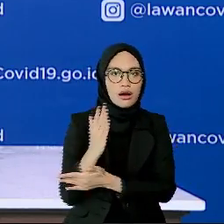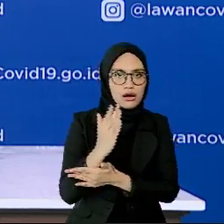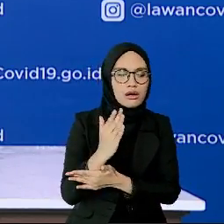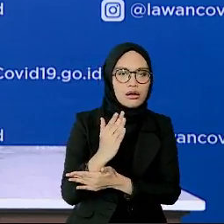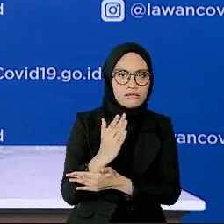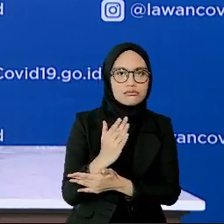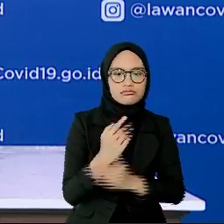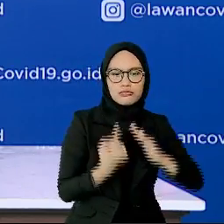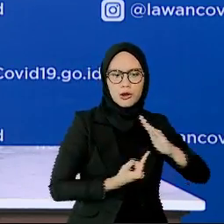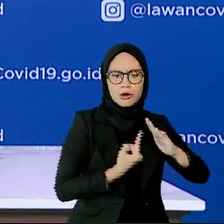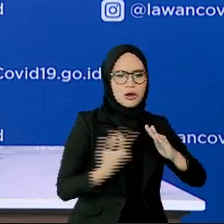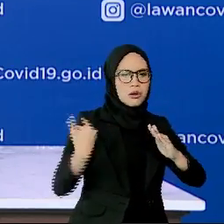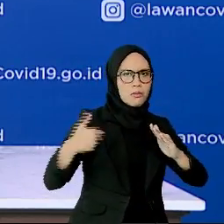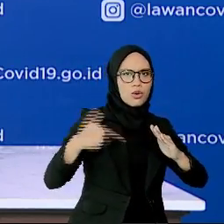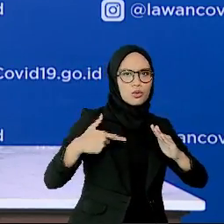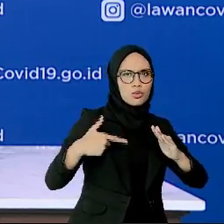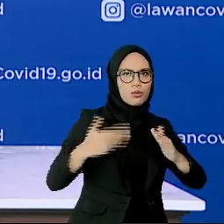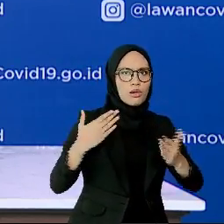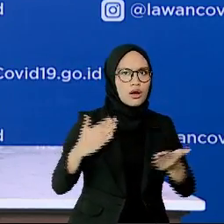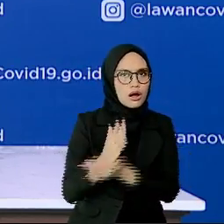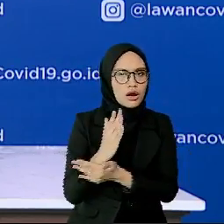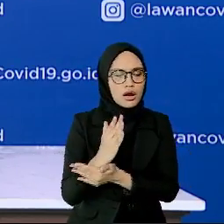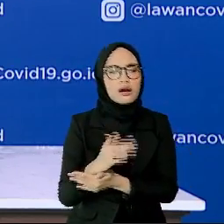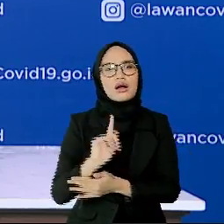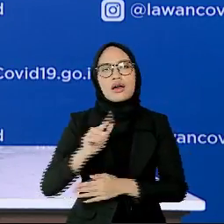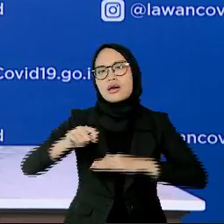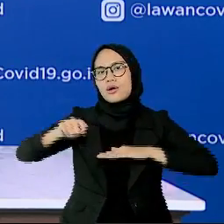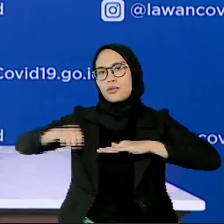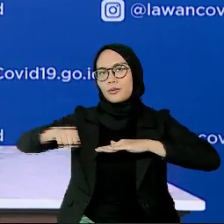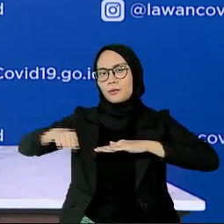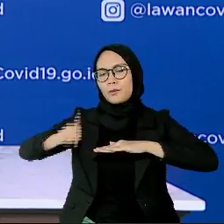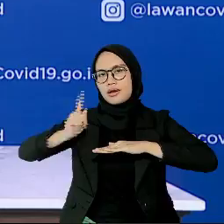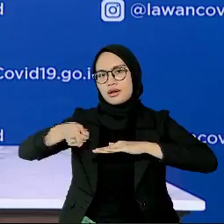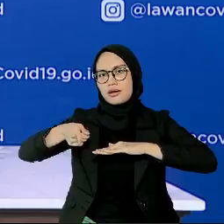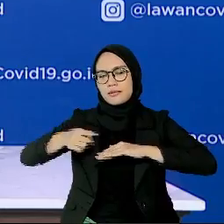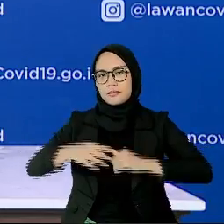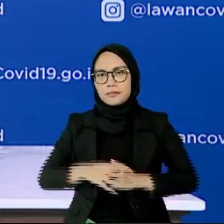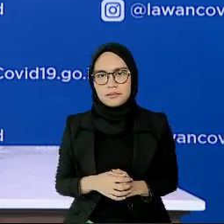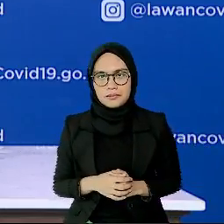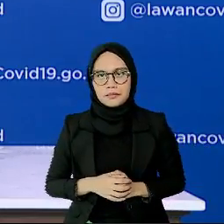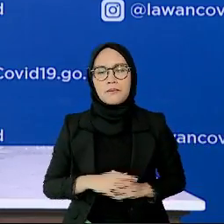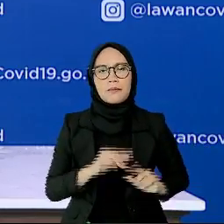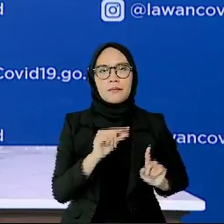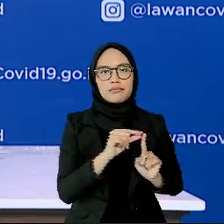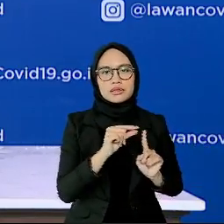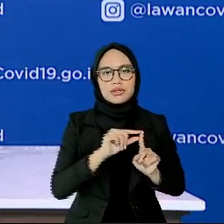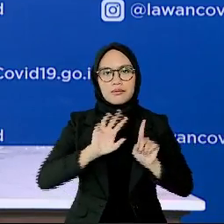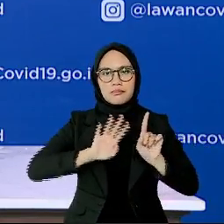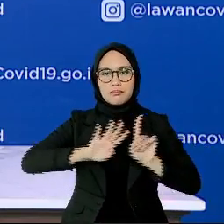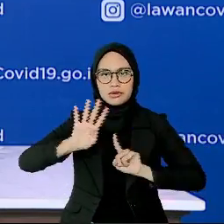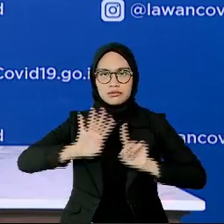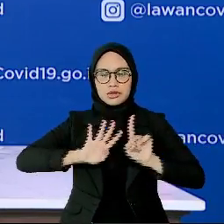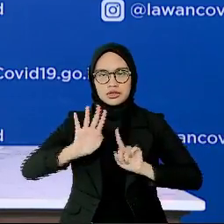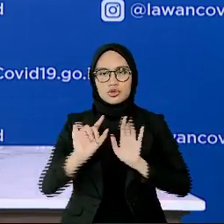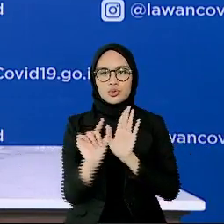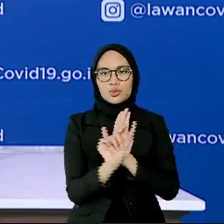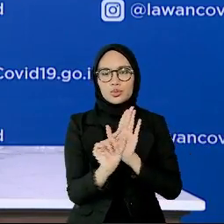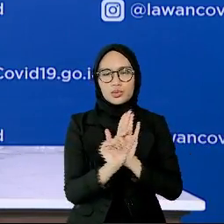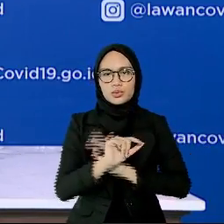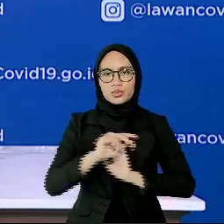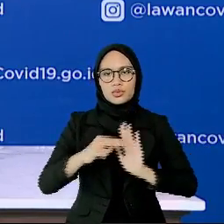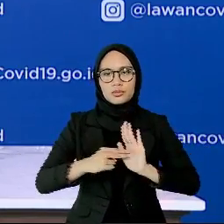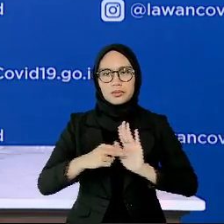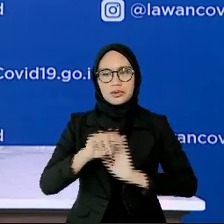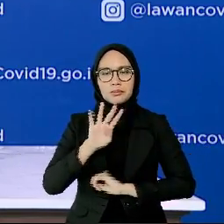karantina, maka dapat dikenakan sanksi sebagaimana yang tertera dalam pasal 14 Undang-Undang